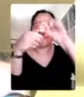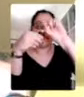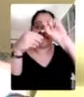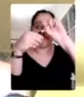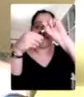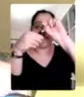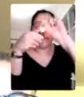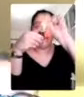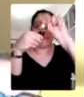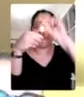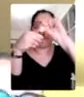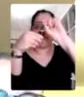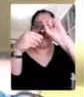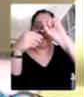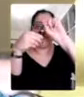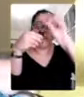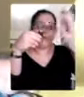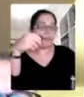açıkçası.